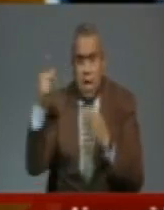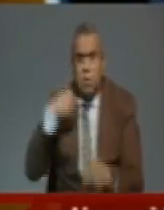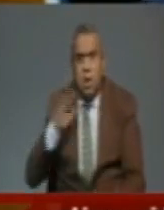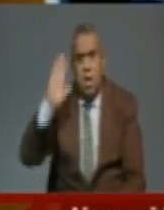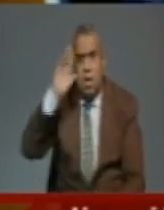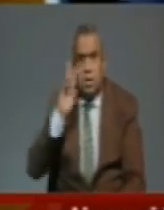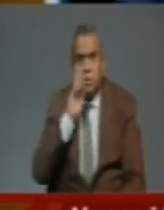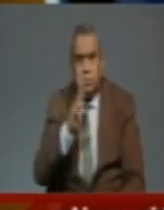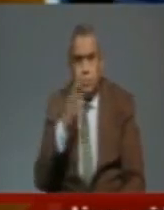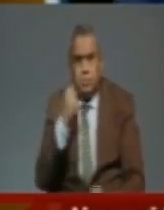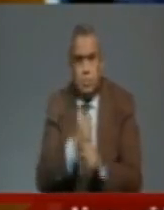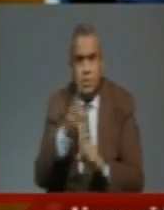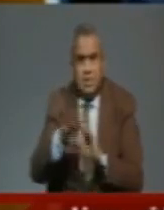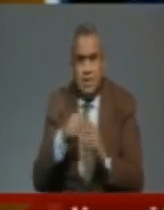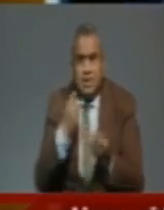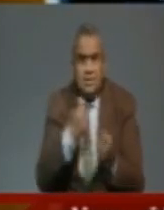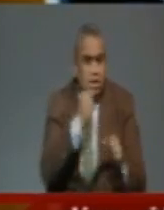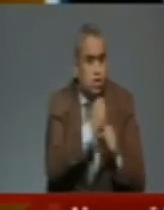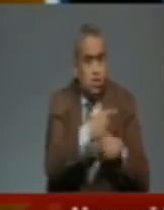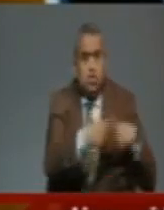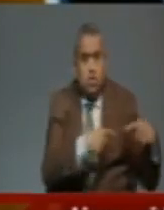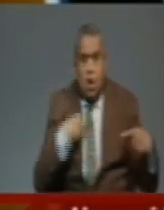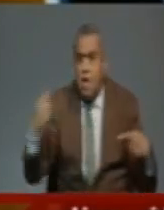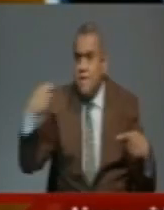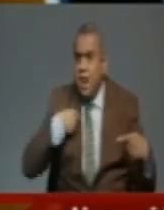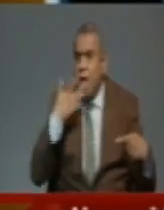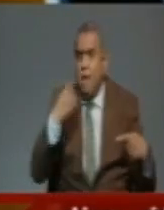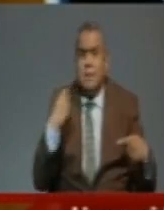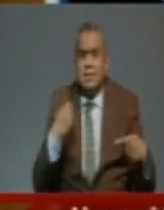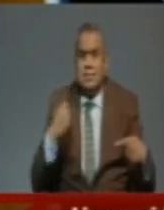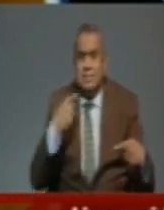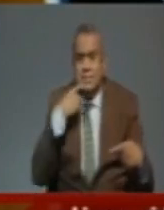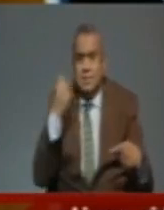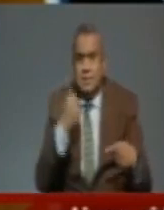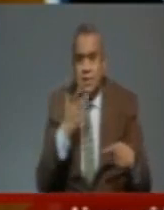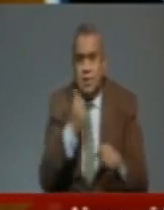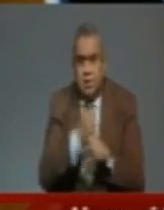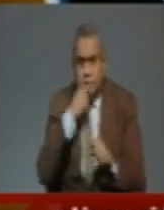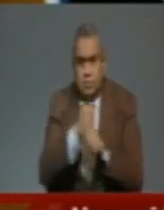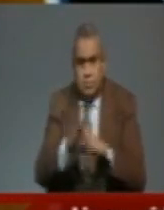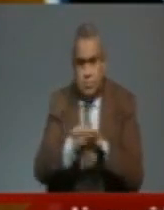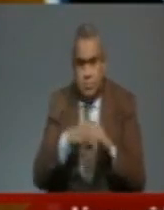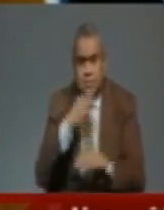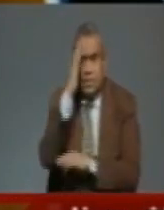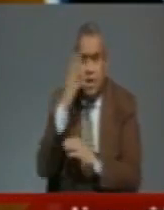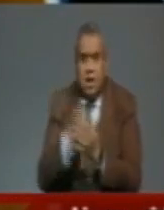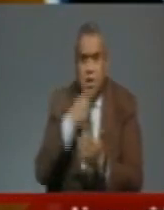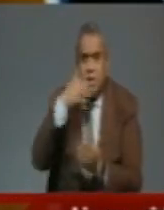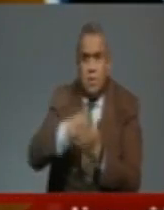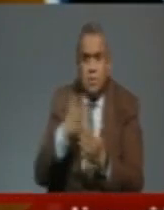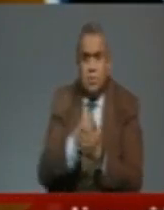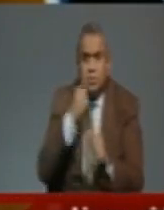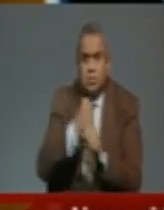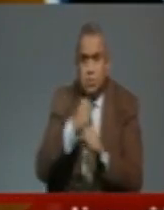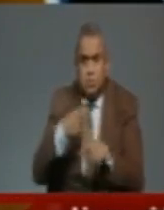بتشتغل في الخط قبل ما انا اخلص القرض، قلت له انت القرض بتاعك هيجي ببنيه اساسيه وجرارات فوق الخط اللي انا اعمله، فانا